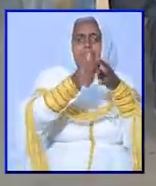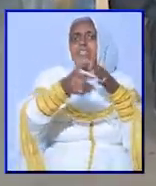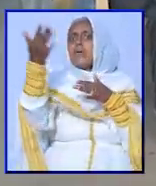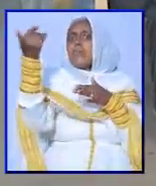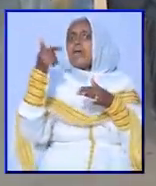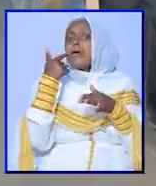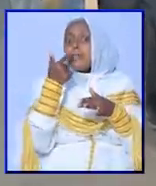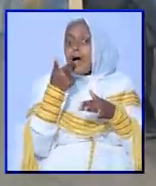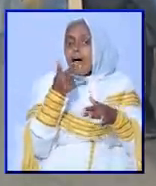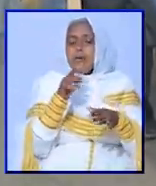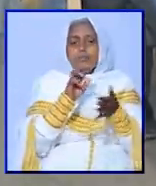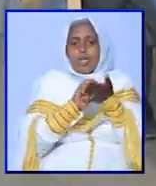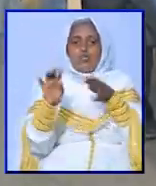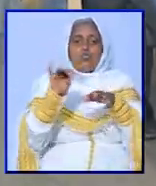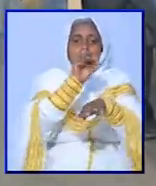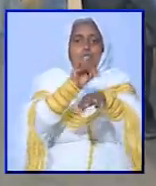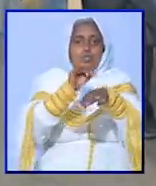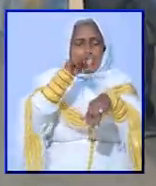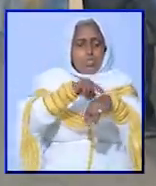ጴጥሮስ ጊዜ